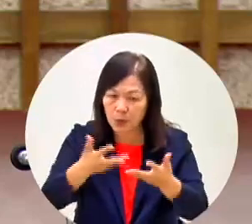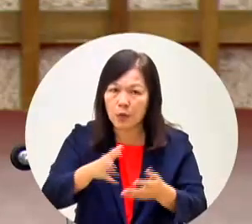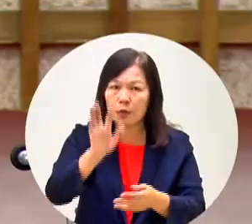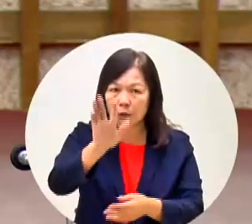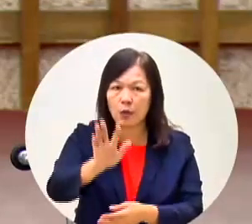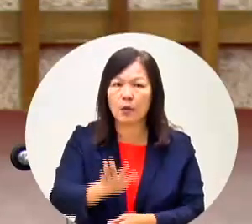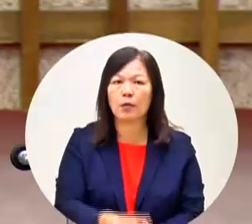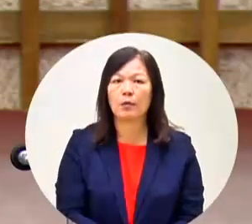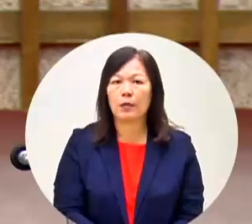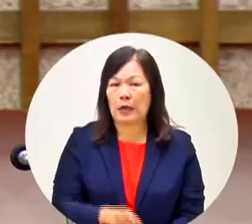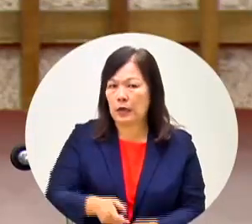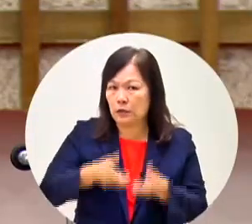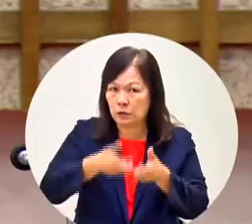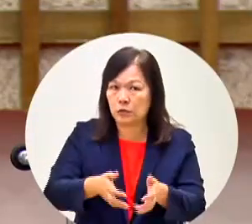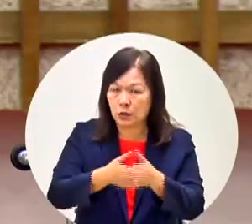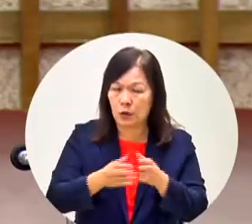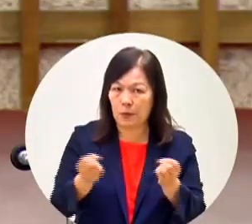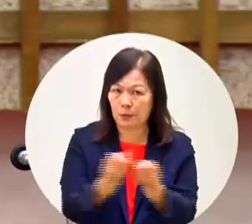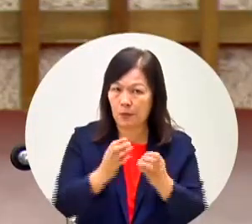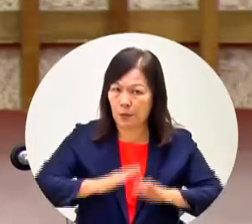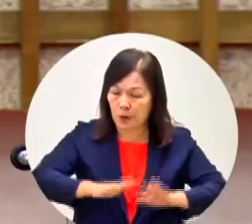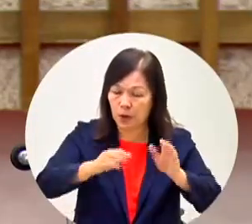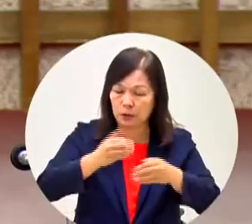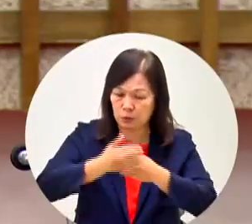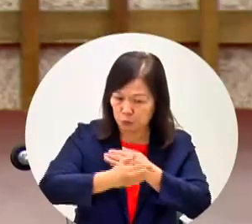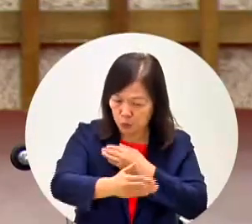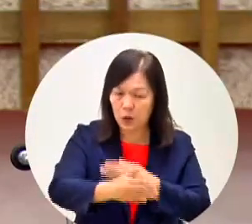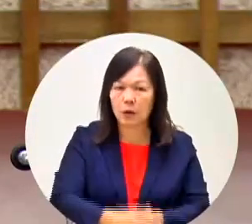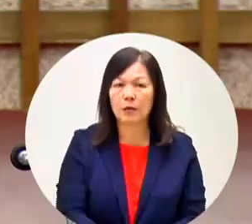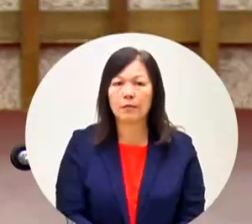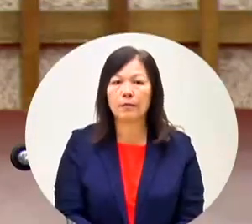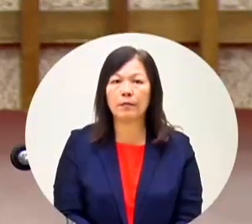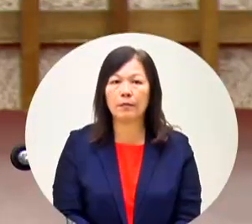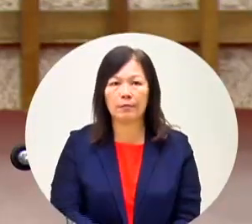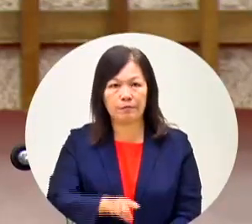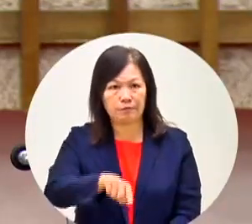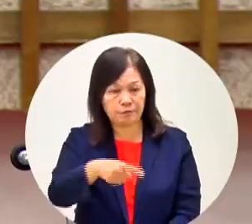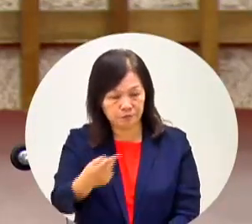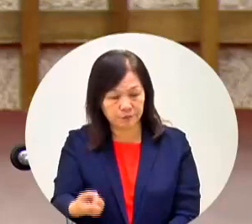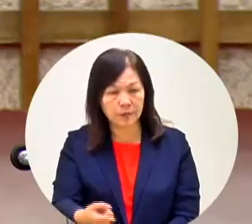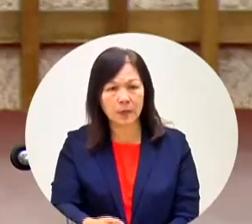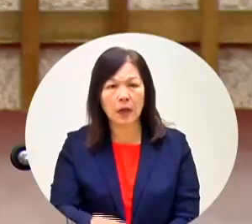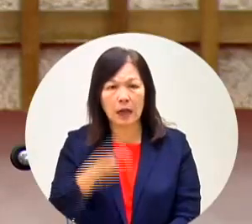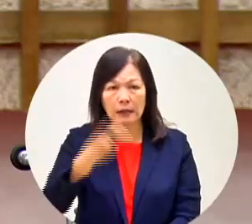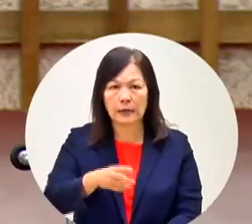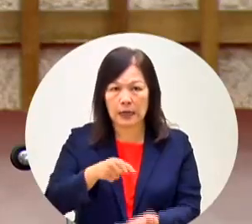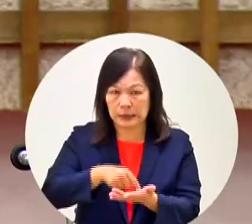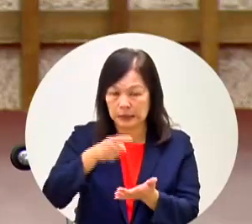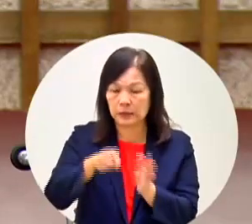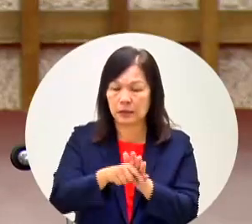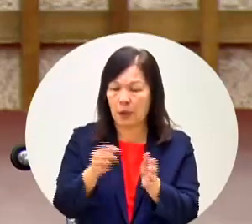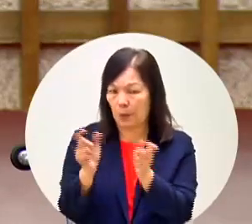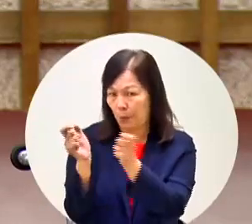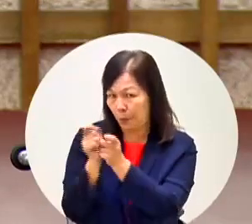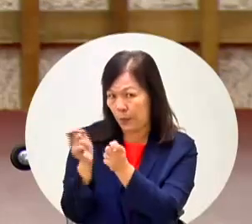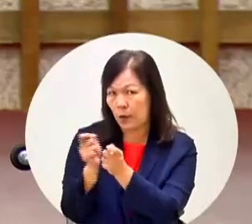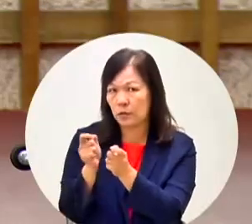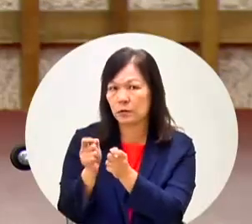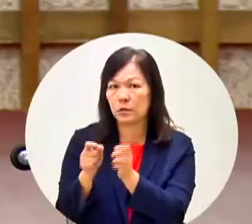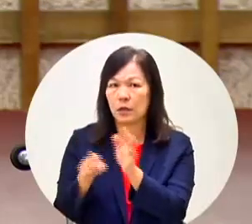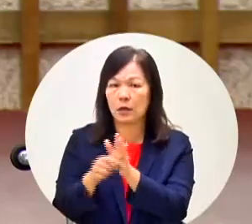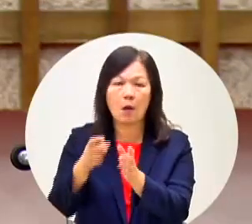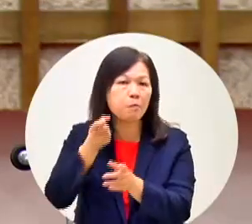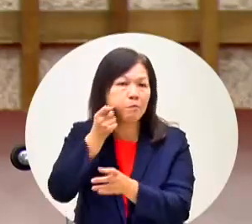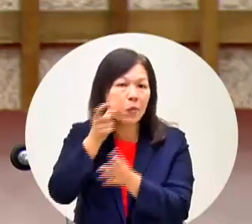的硬道理。在接下来，我也在这边再一次借由最近的一个虐童事件，我希望社会局